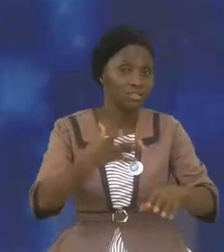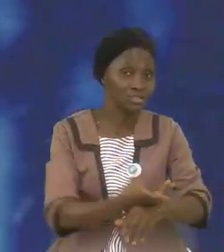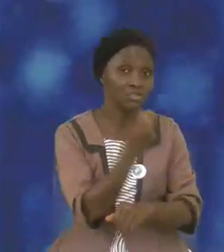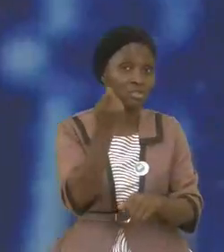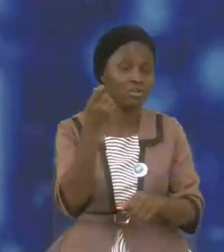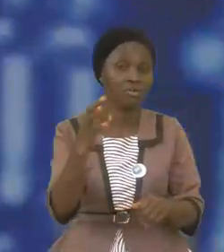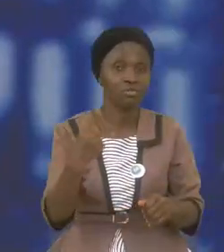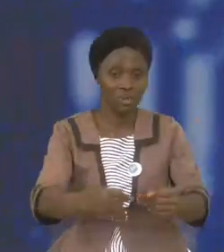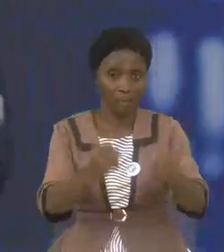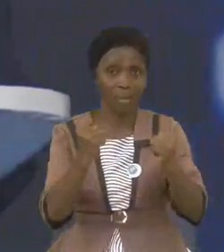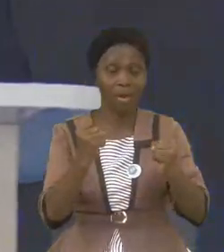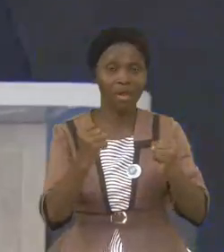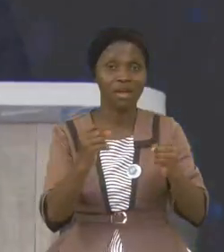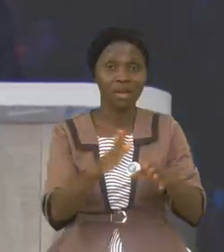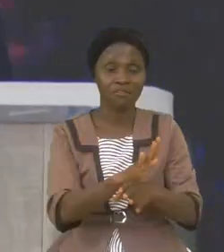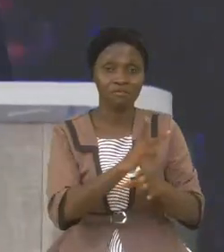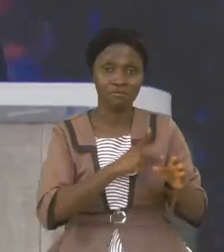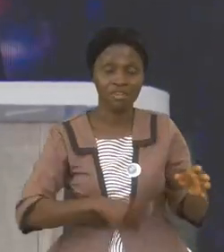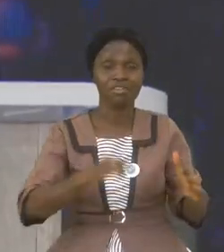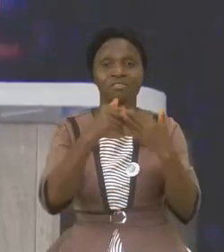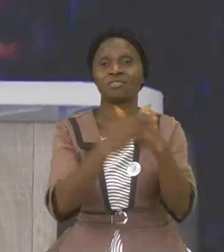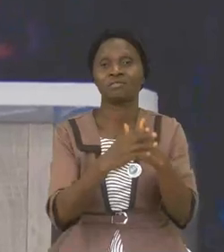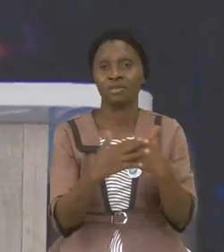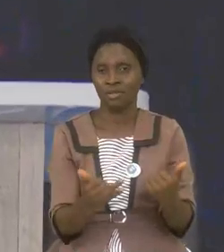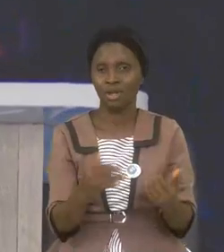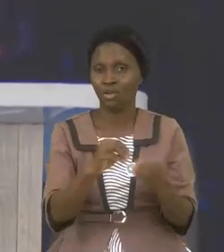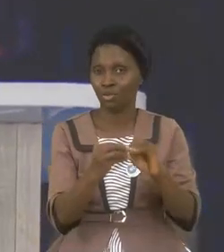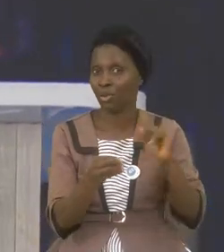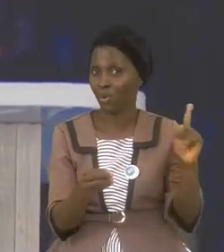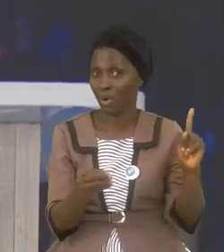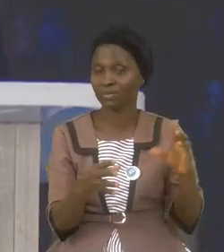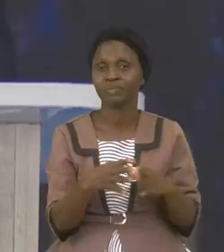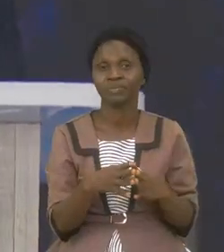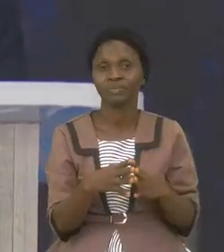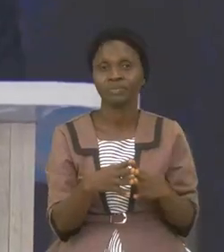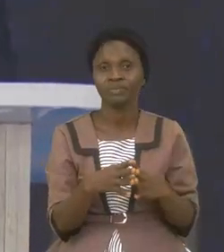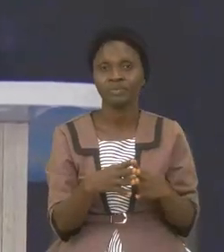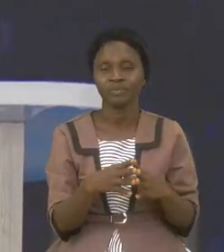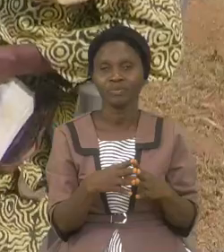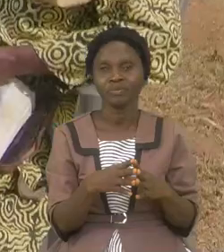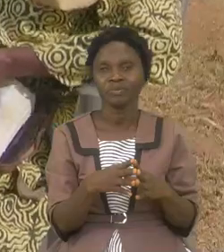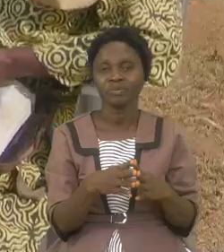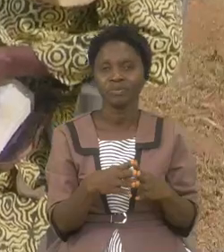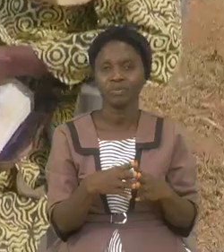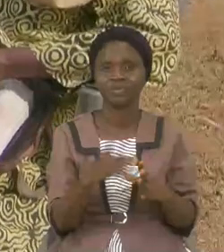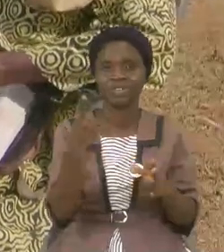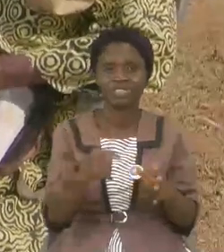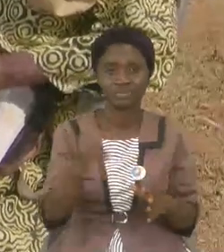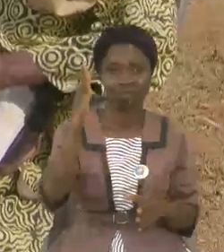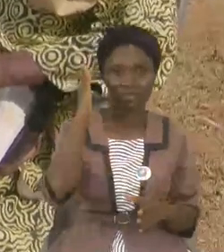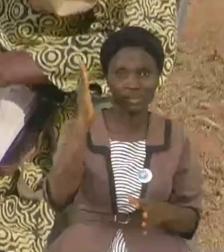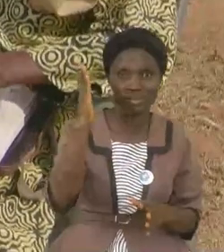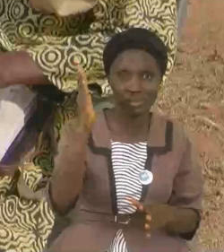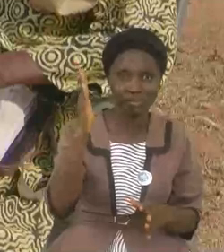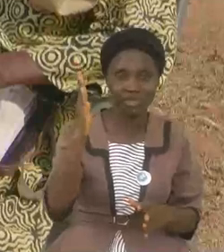Le triomphe du puissant roi du ciel. Voyons le numéro 1 ici, premier point ici.